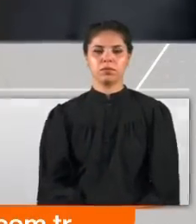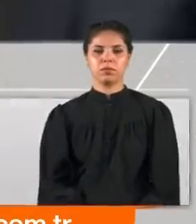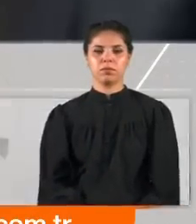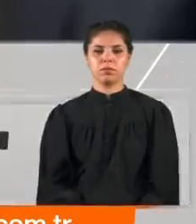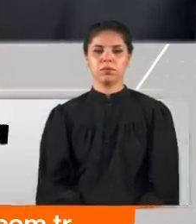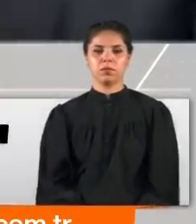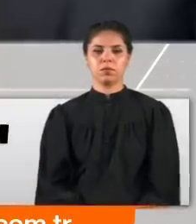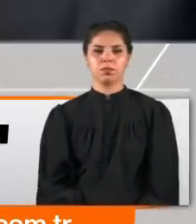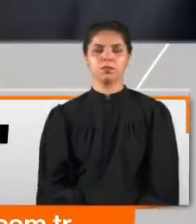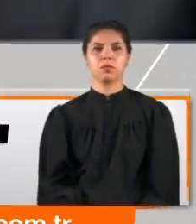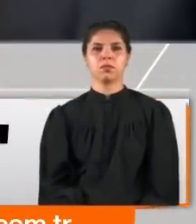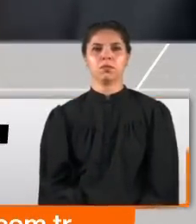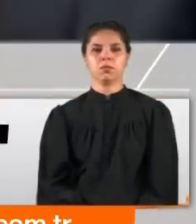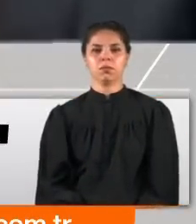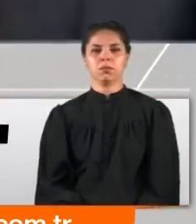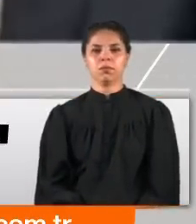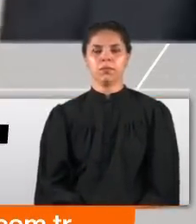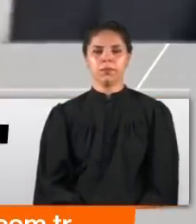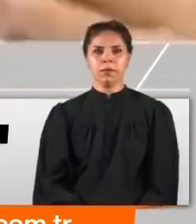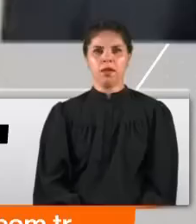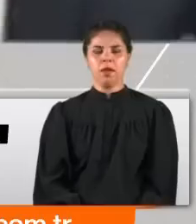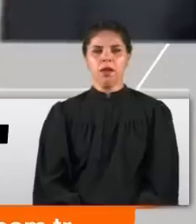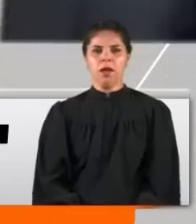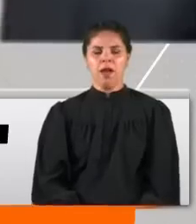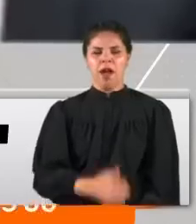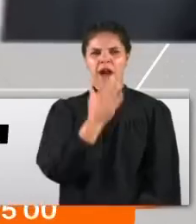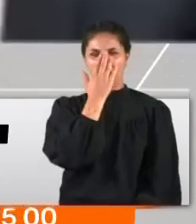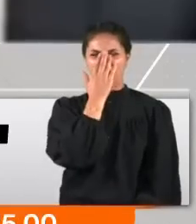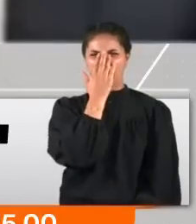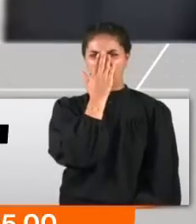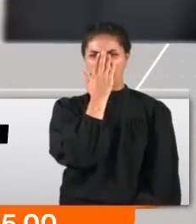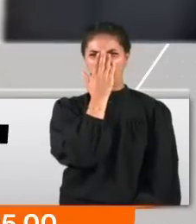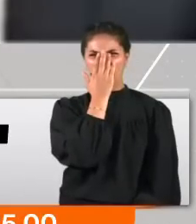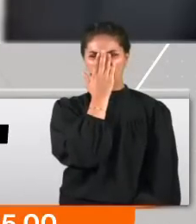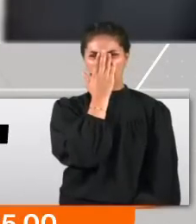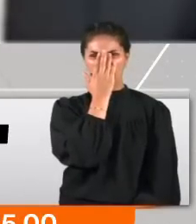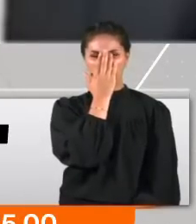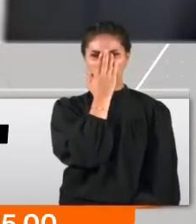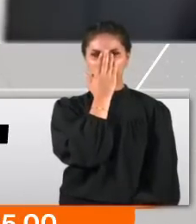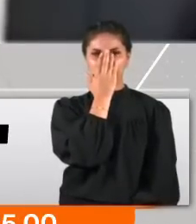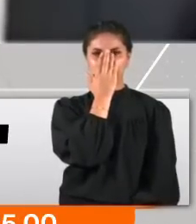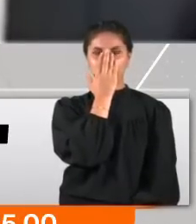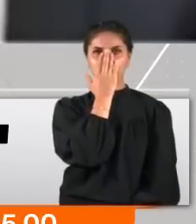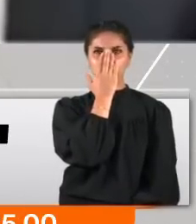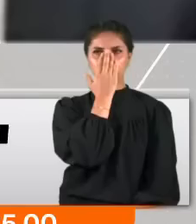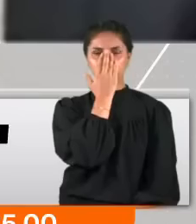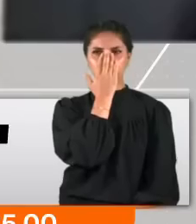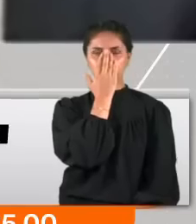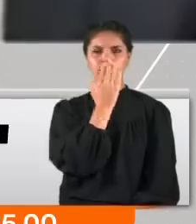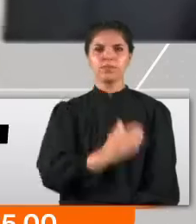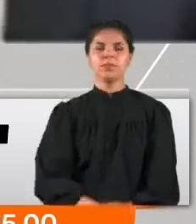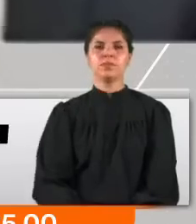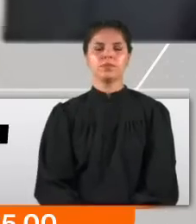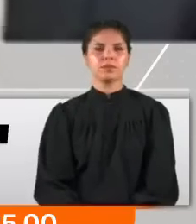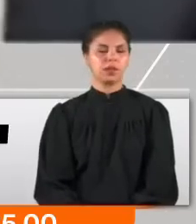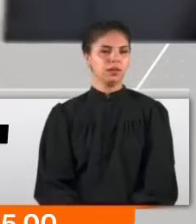CHP ne demek dedi ya, bunu bize bir anlatın dedi. İşte Kemal Bey başladı anlatmaya. Baykal dedi, bu partiyi dedi, MHP ile merkez